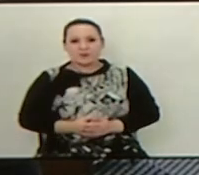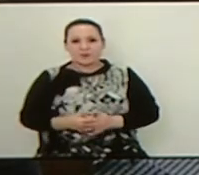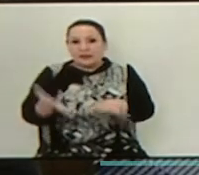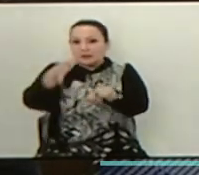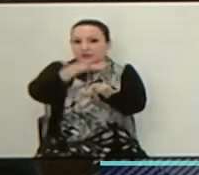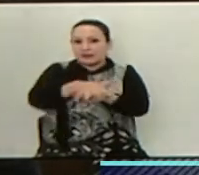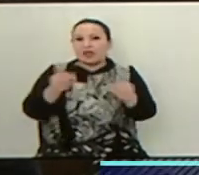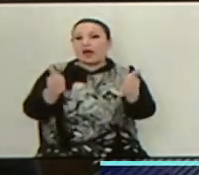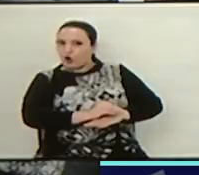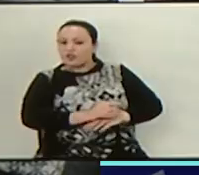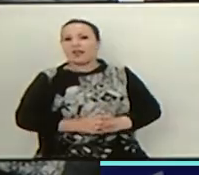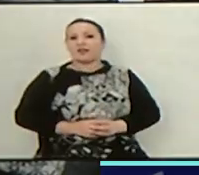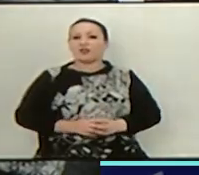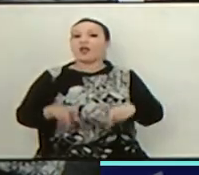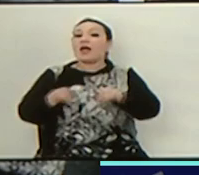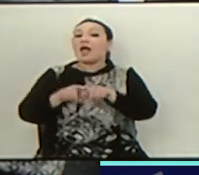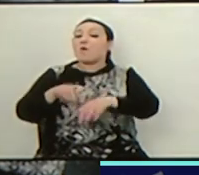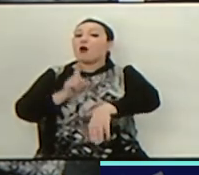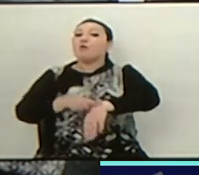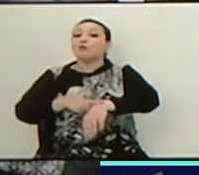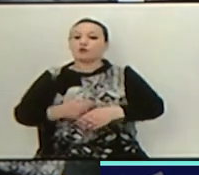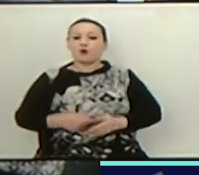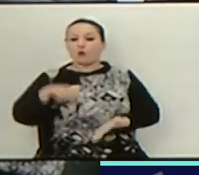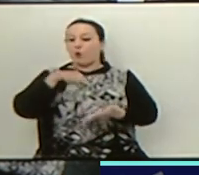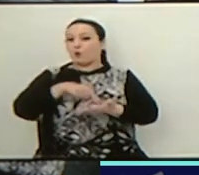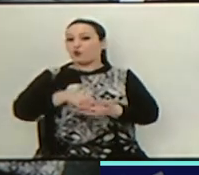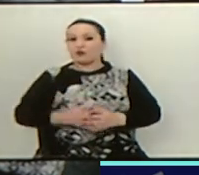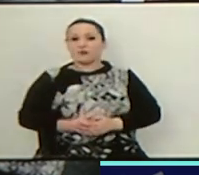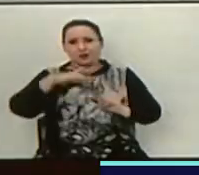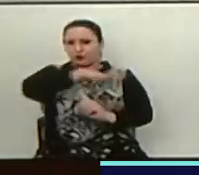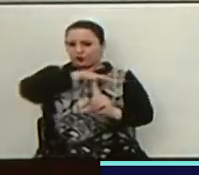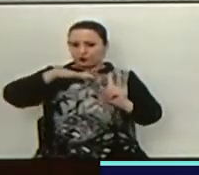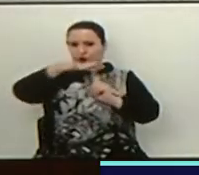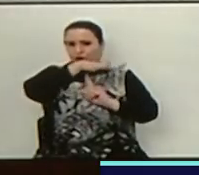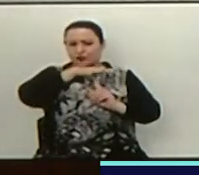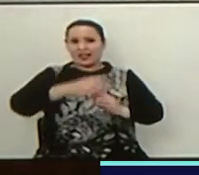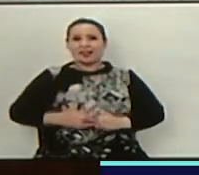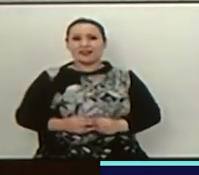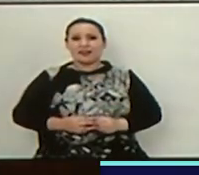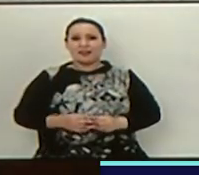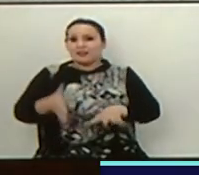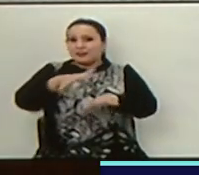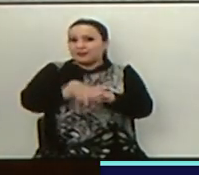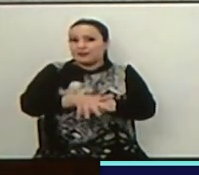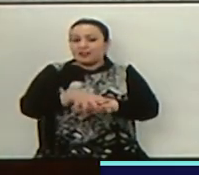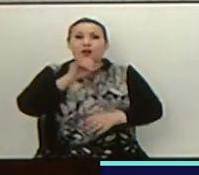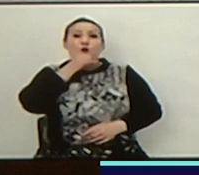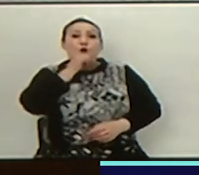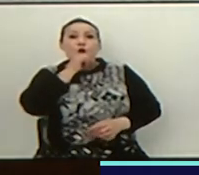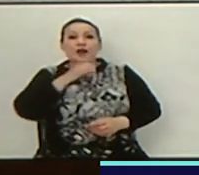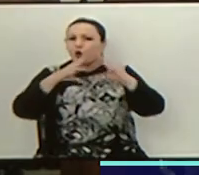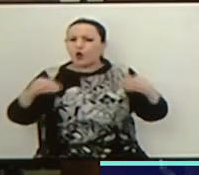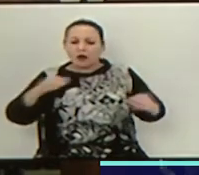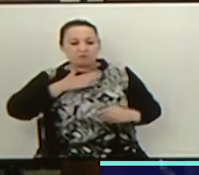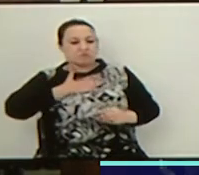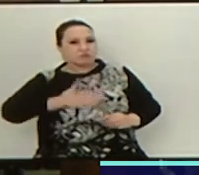وانسجامها مع روح الدستور الجديد، حتى نتمكن من إحداث الوثبة